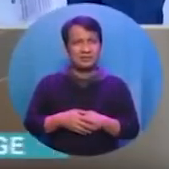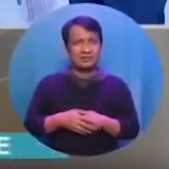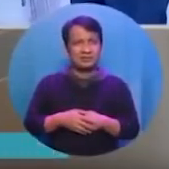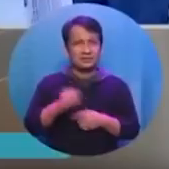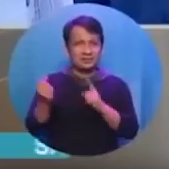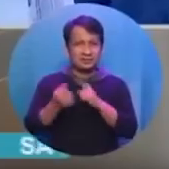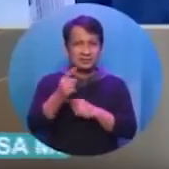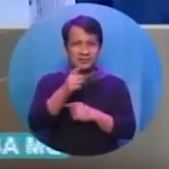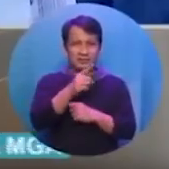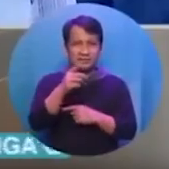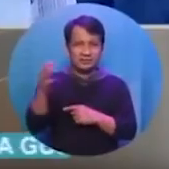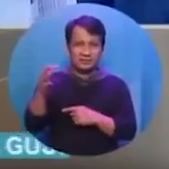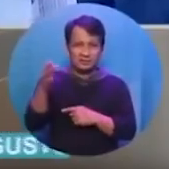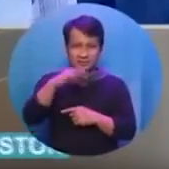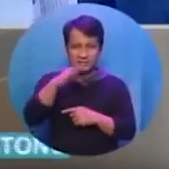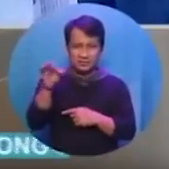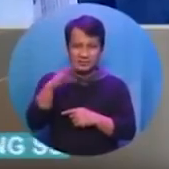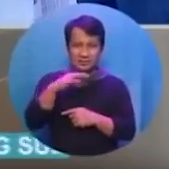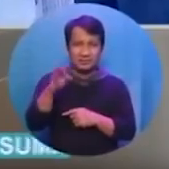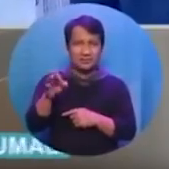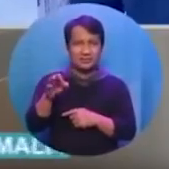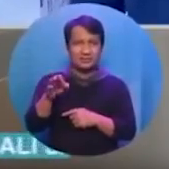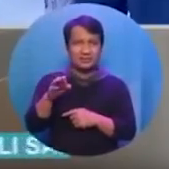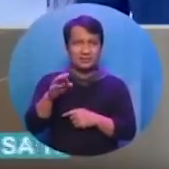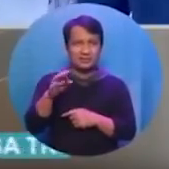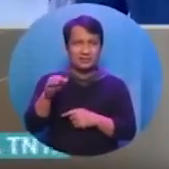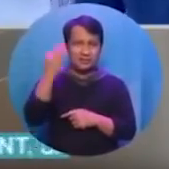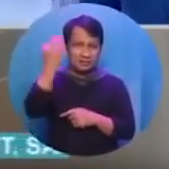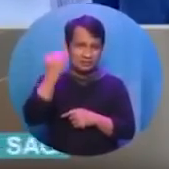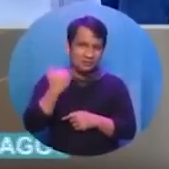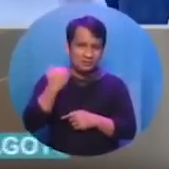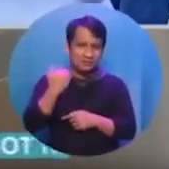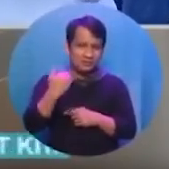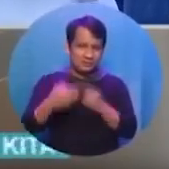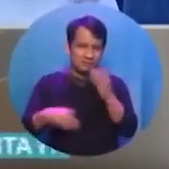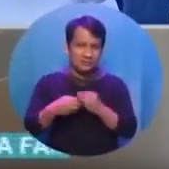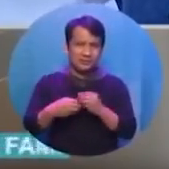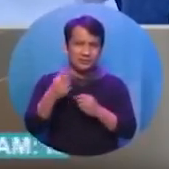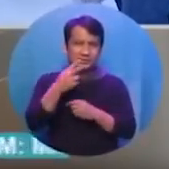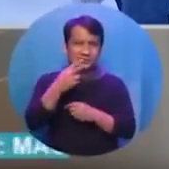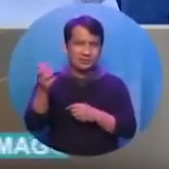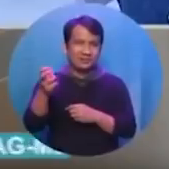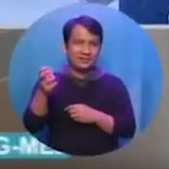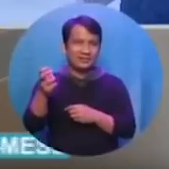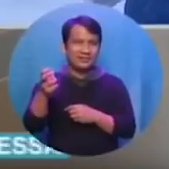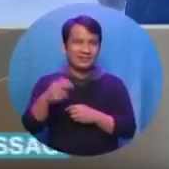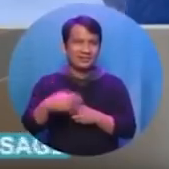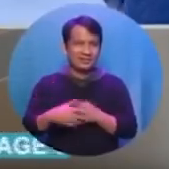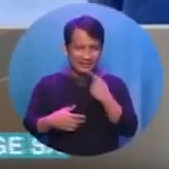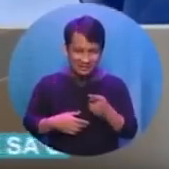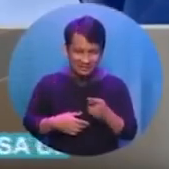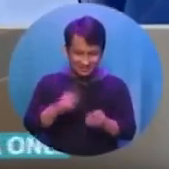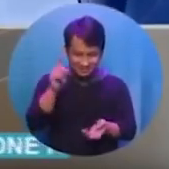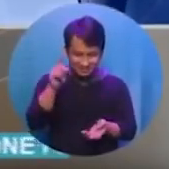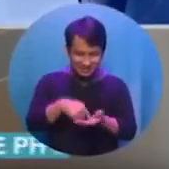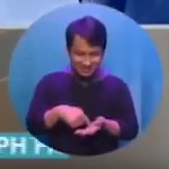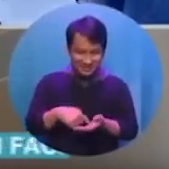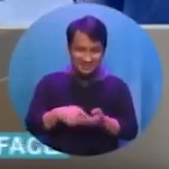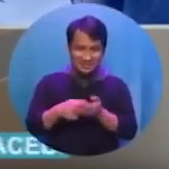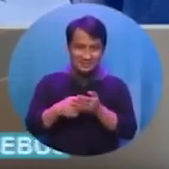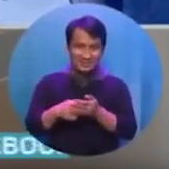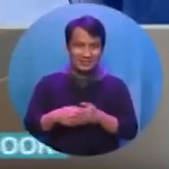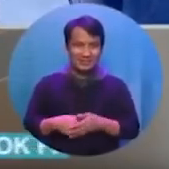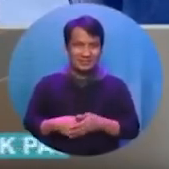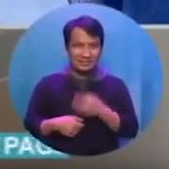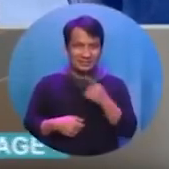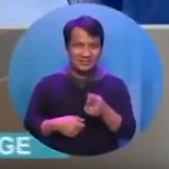naitatanong. 199,000 pa ang kulang para maging 200,000. Ibig sabihin, 1,000 lang ang followers mo?